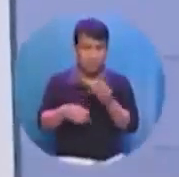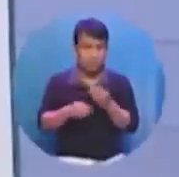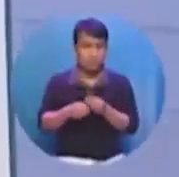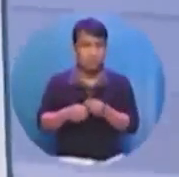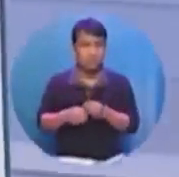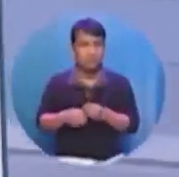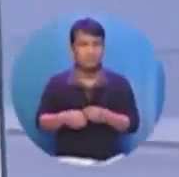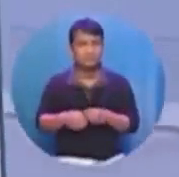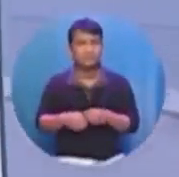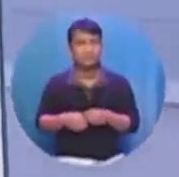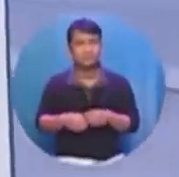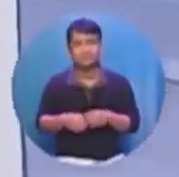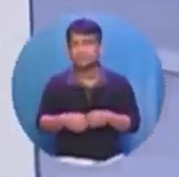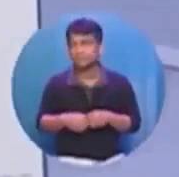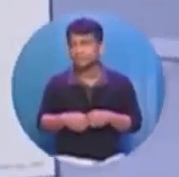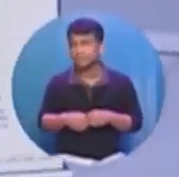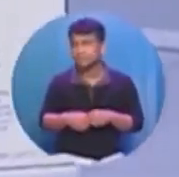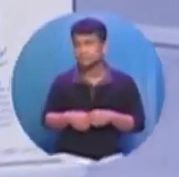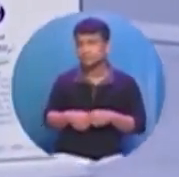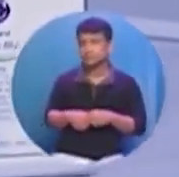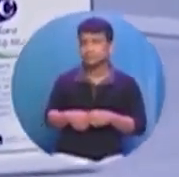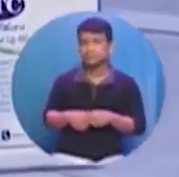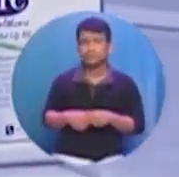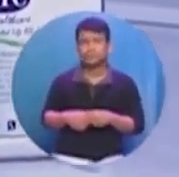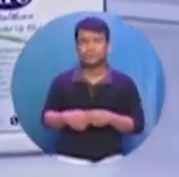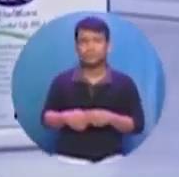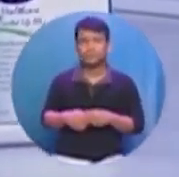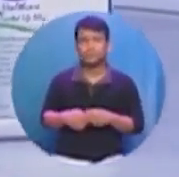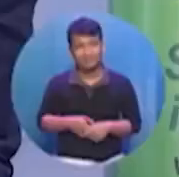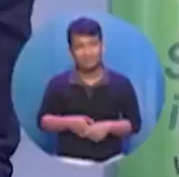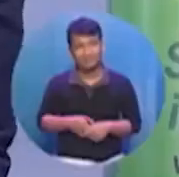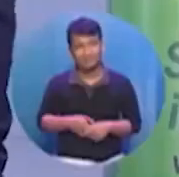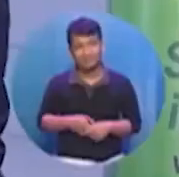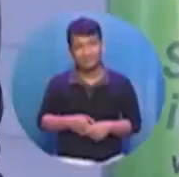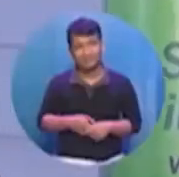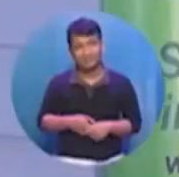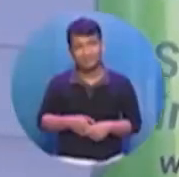Girls, na-check nila? Tumutugma-tugma. Mm-hmm.